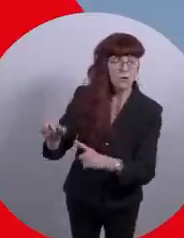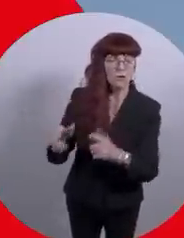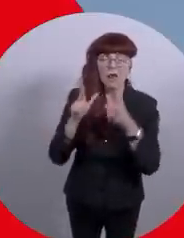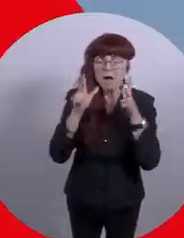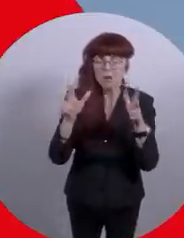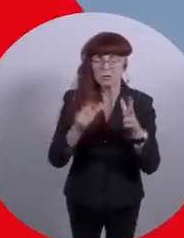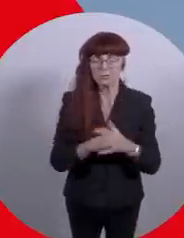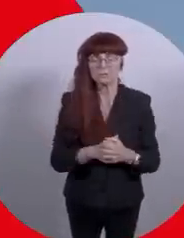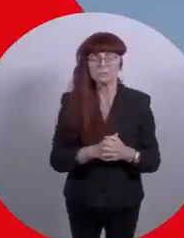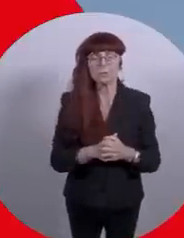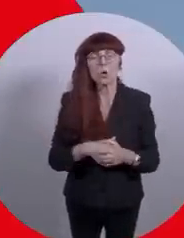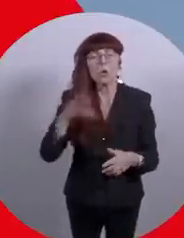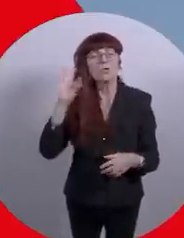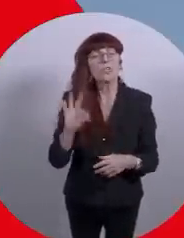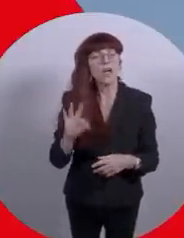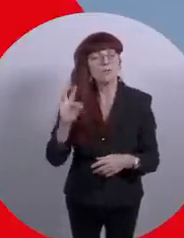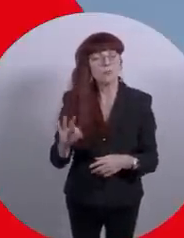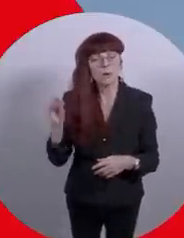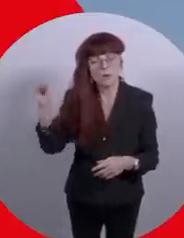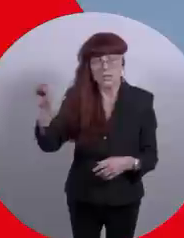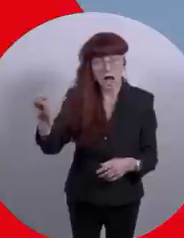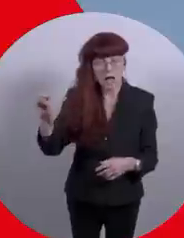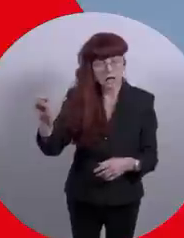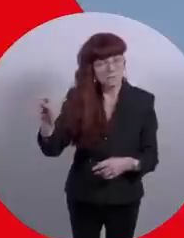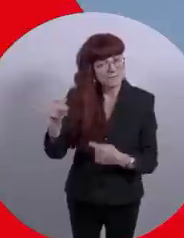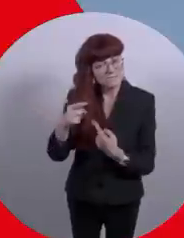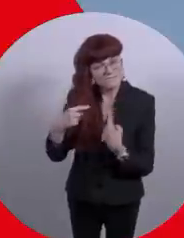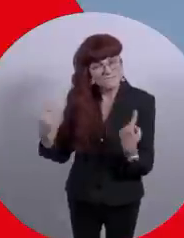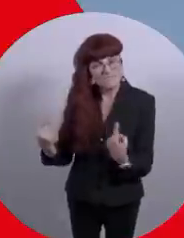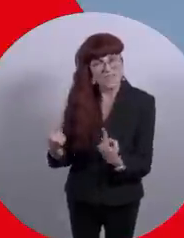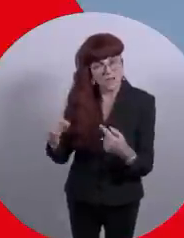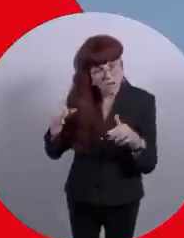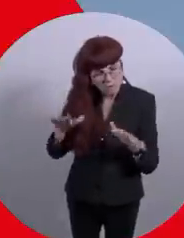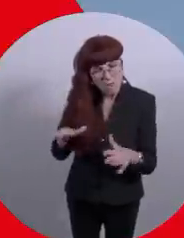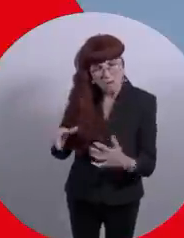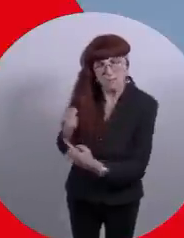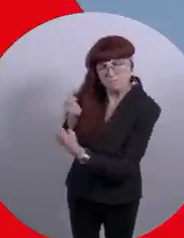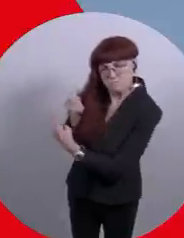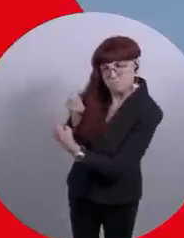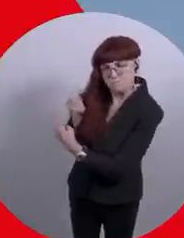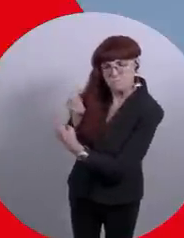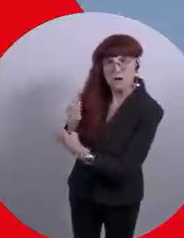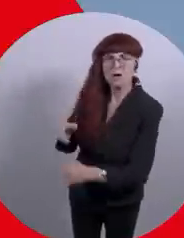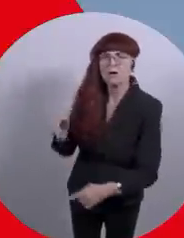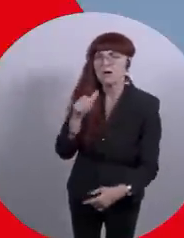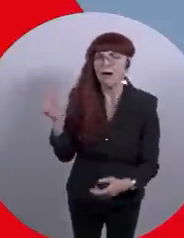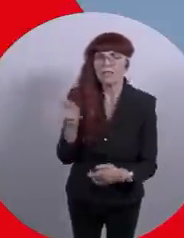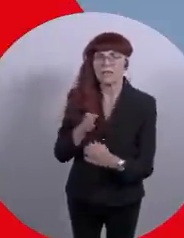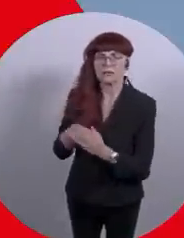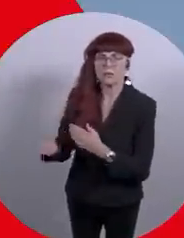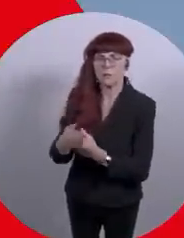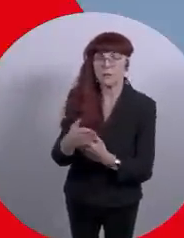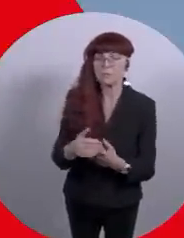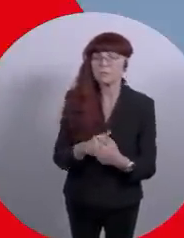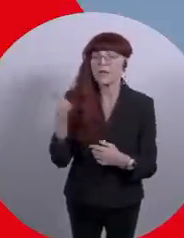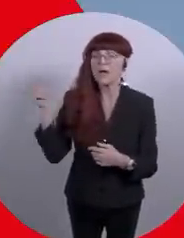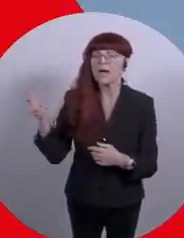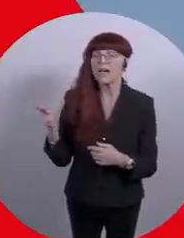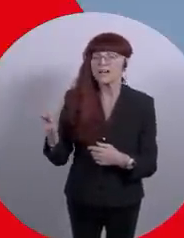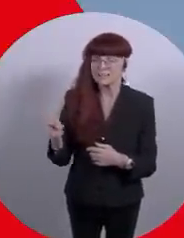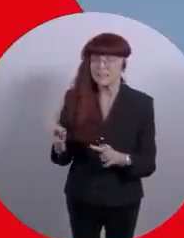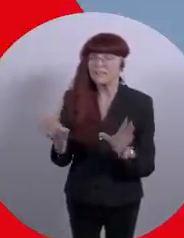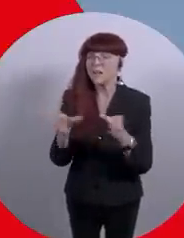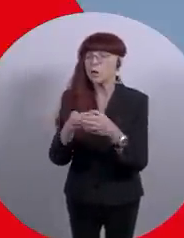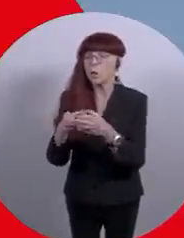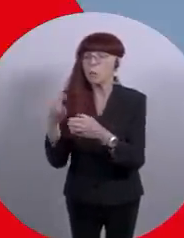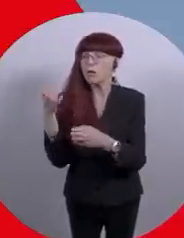und der FPÖ sagen wir an uns kommt ihr nicht vorbei ganz egal wie das heute ausgeht aber sie greifen nicht nur diese Gruppe an sie greifen